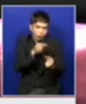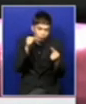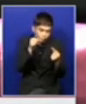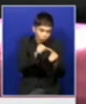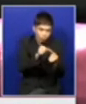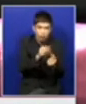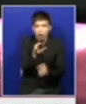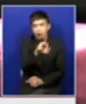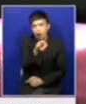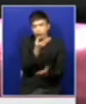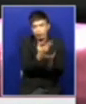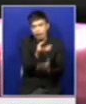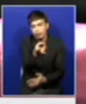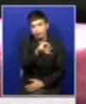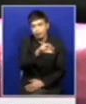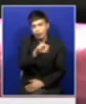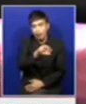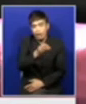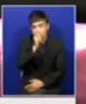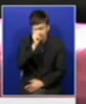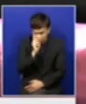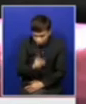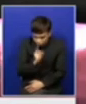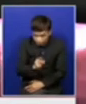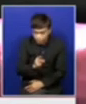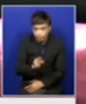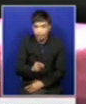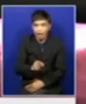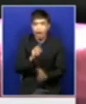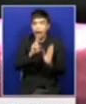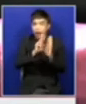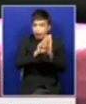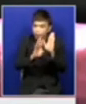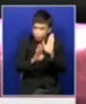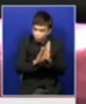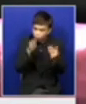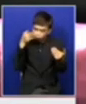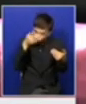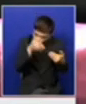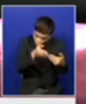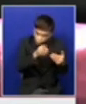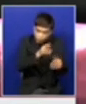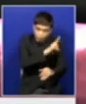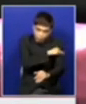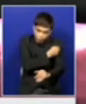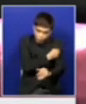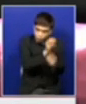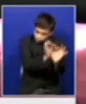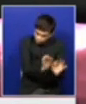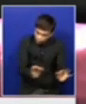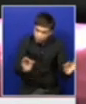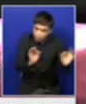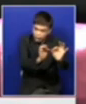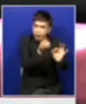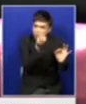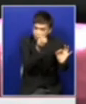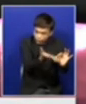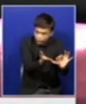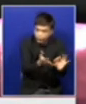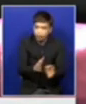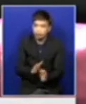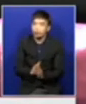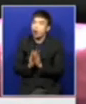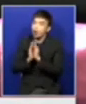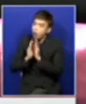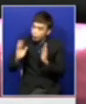านบาททั้งที่ระบบสาธารณสุขถือเป็นจุดแข็งของประเทศฉันต้องขอยกตัวอย่างพรรคเพื่อไทยนะคะที่เคยเสนอแนวทาง